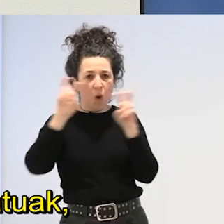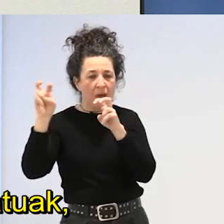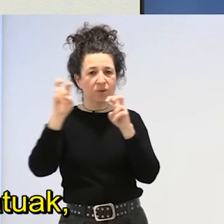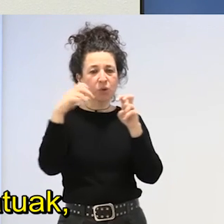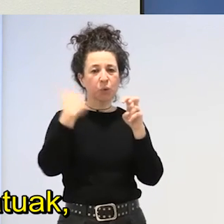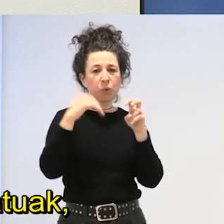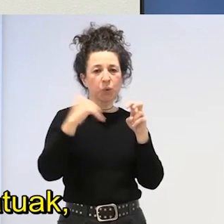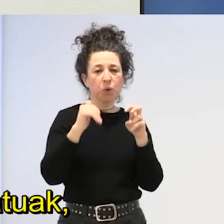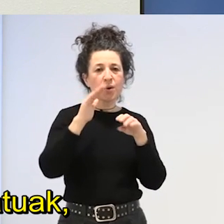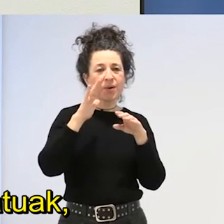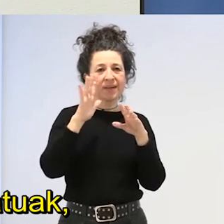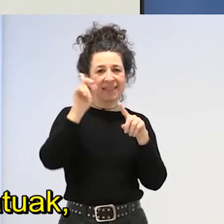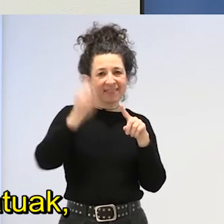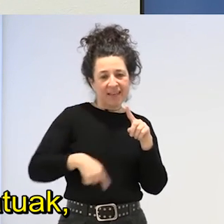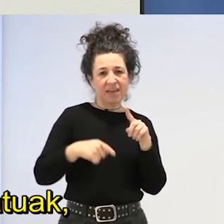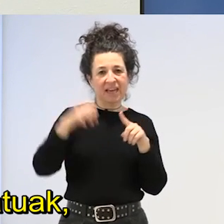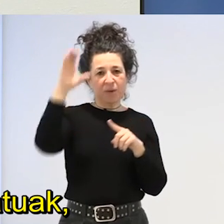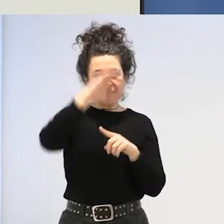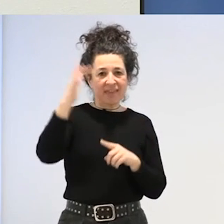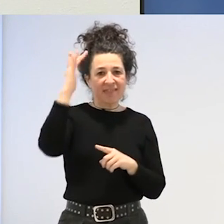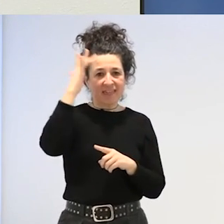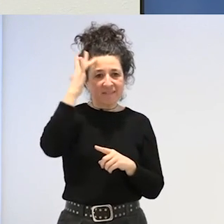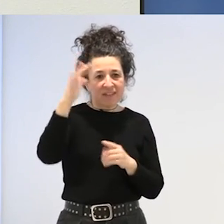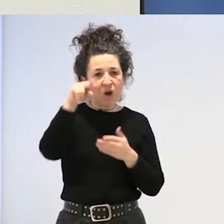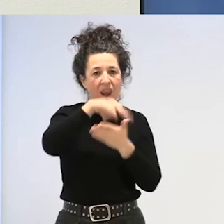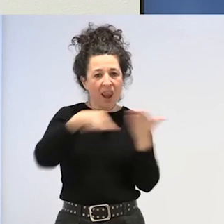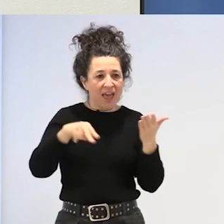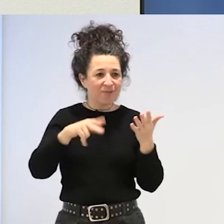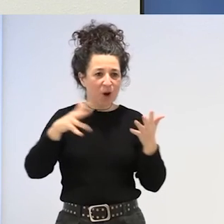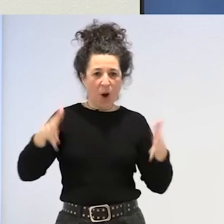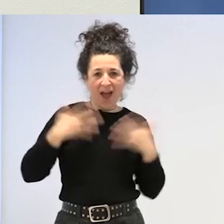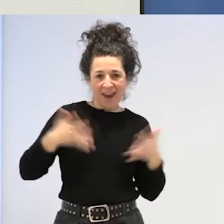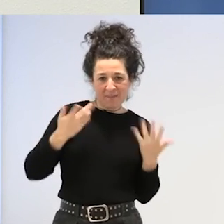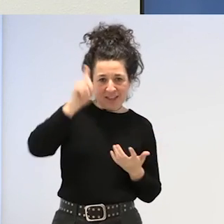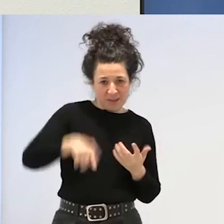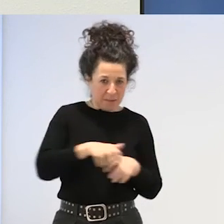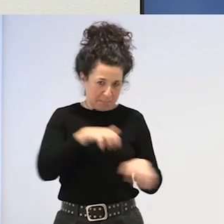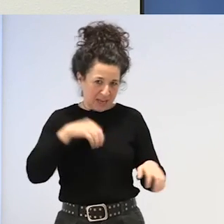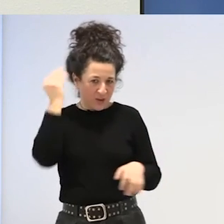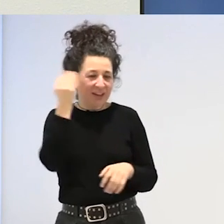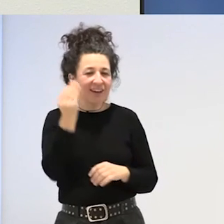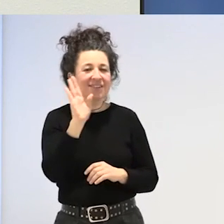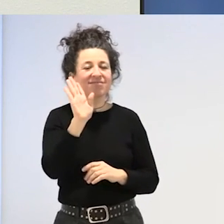zientzia fikzioa irakurtzeko animatuak, uste dut gehienak, eta